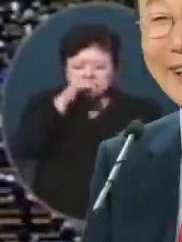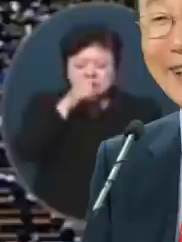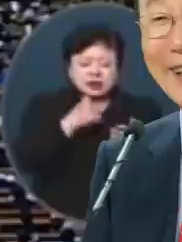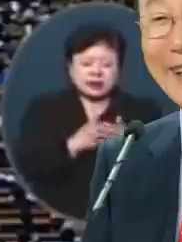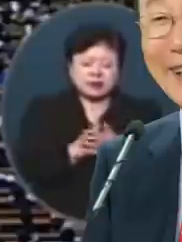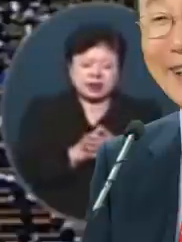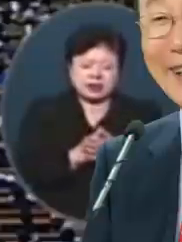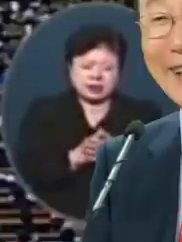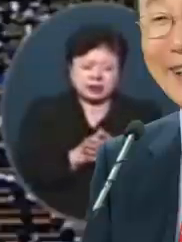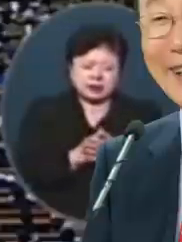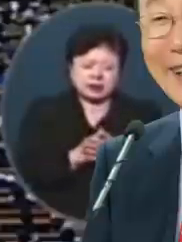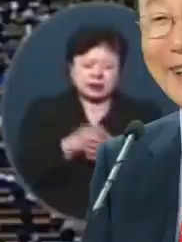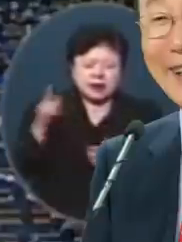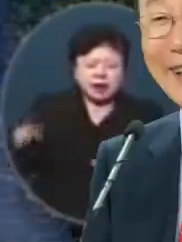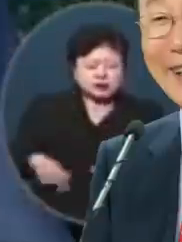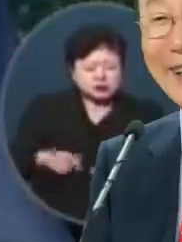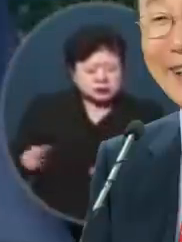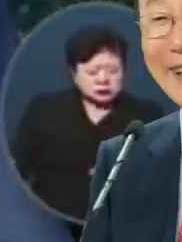하루